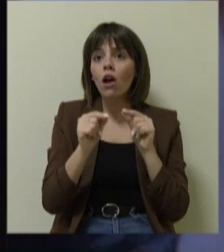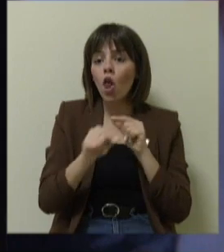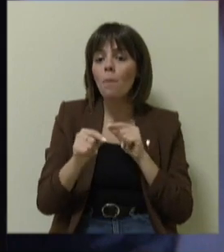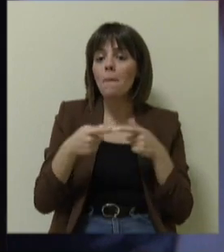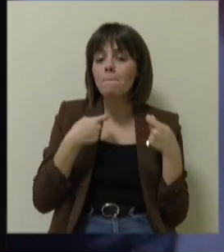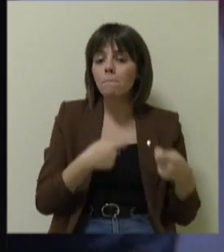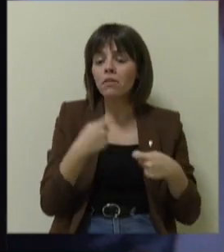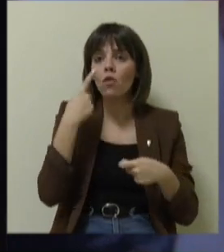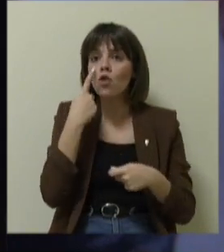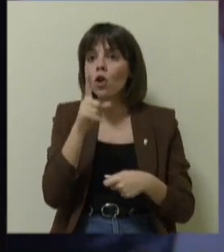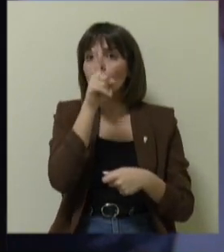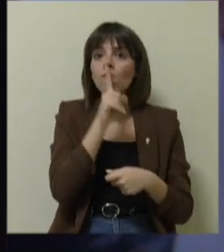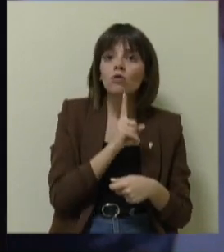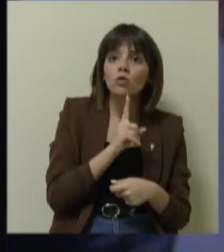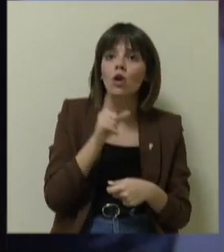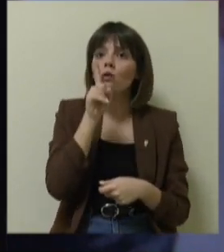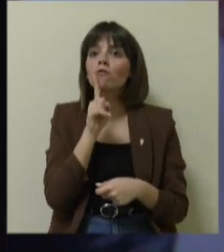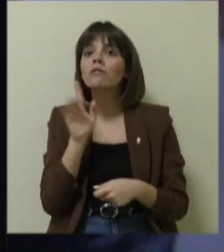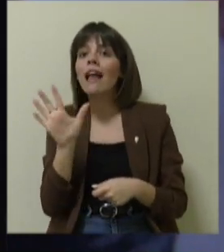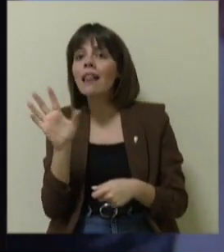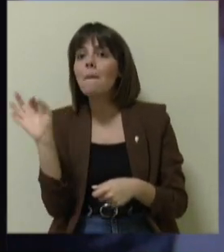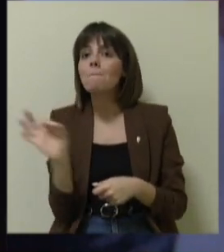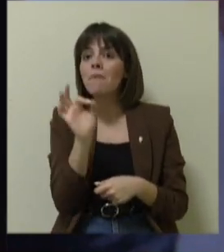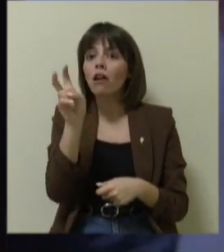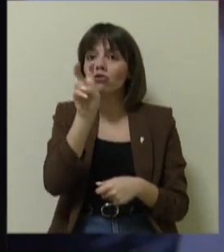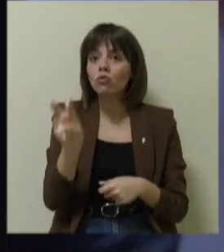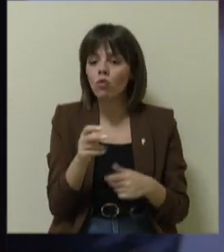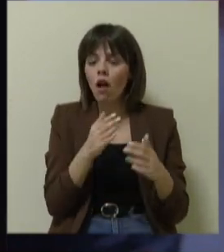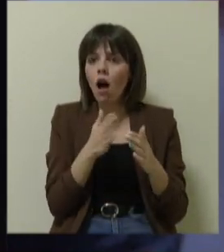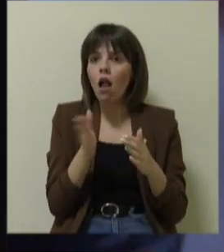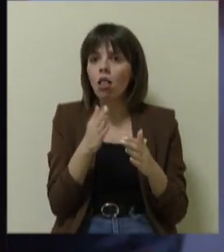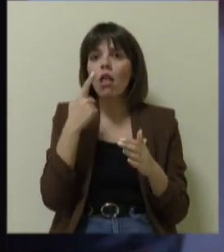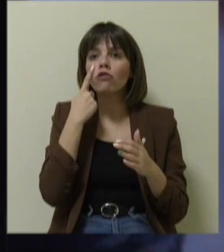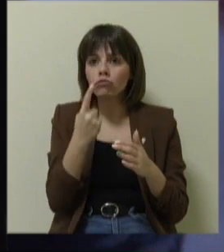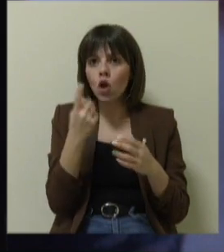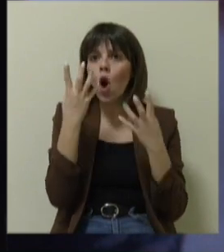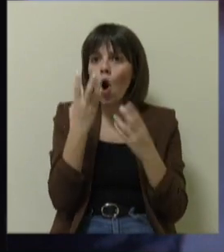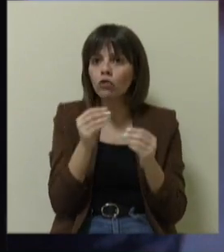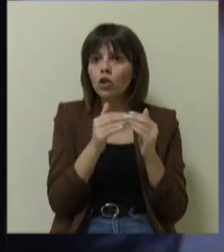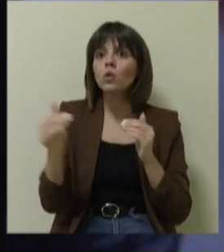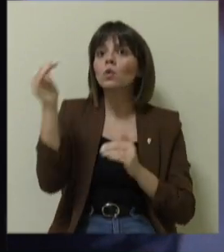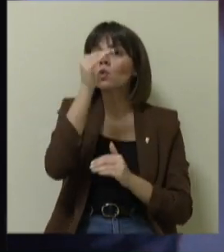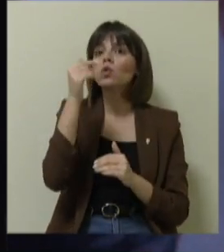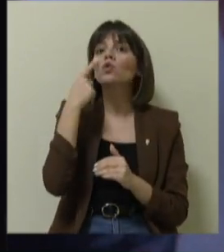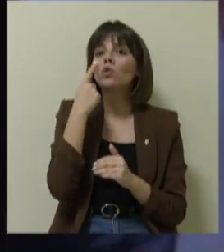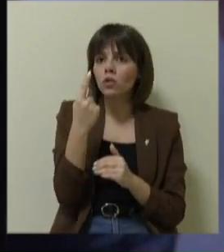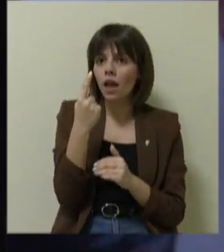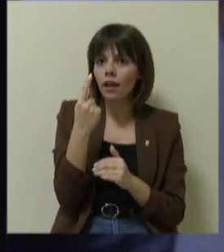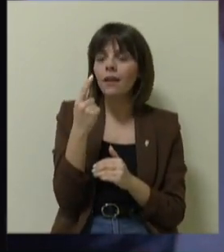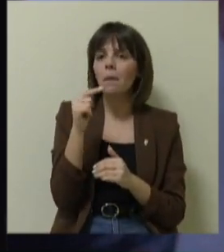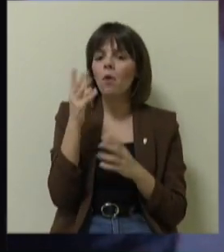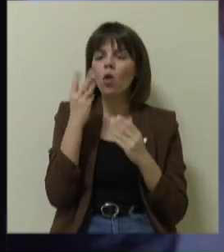maliyetinin 100 ila 150 milyar dolar aralığında oldukça yüksek bir tutara ulaşacağı